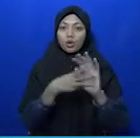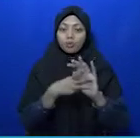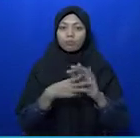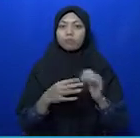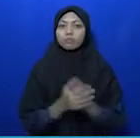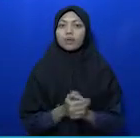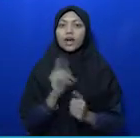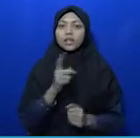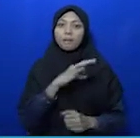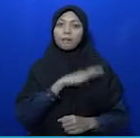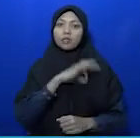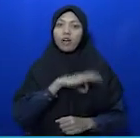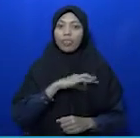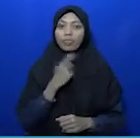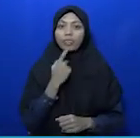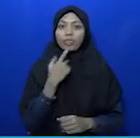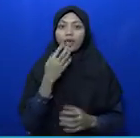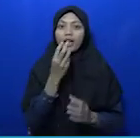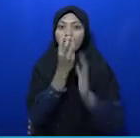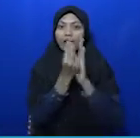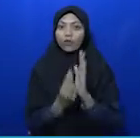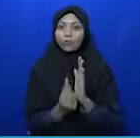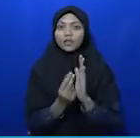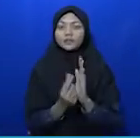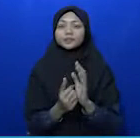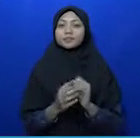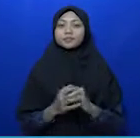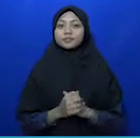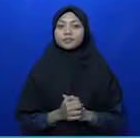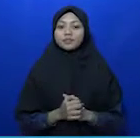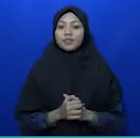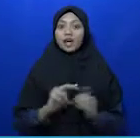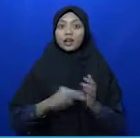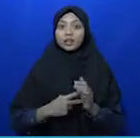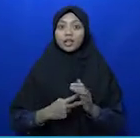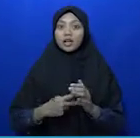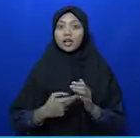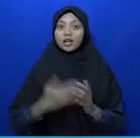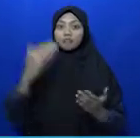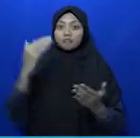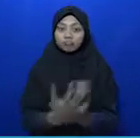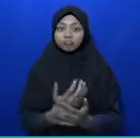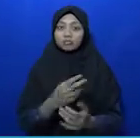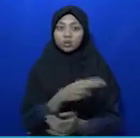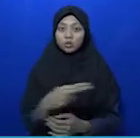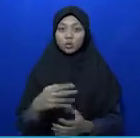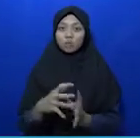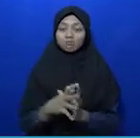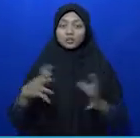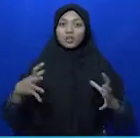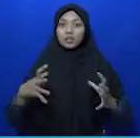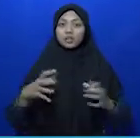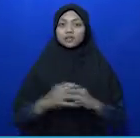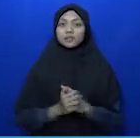ya. Yang pertama tadi, yang jelas dividen kita akan semakin besar. Ini akan menjadi apa?